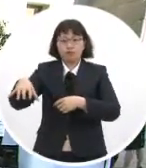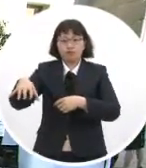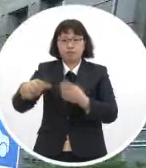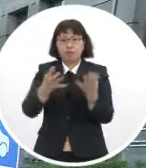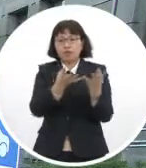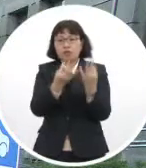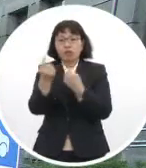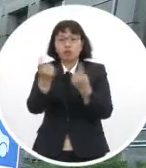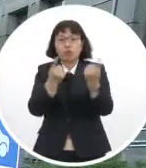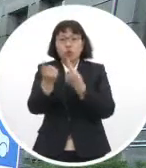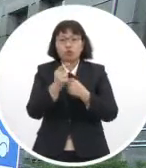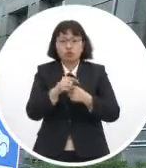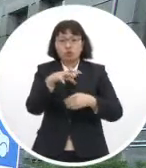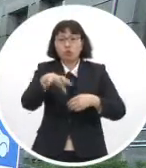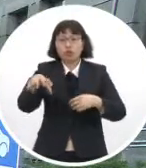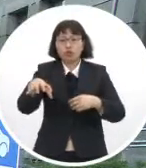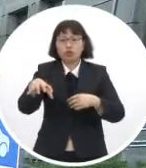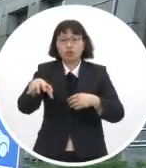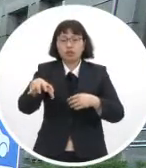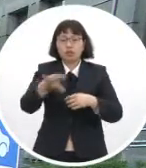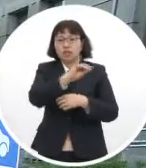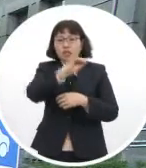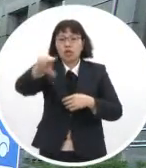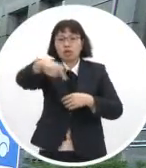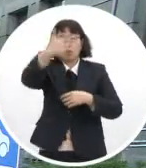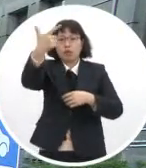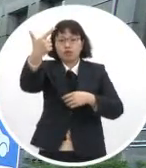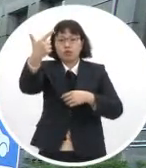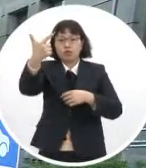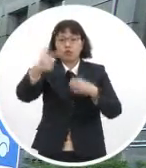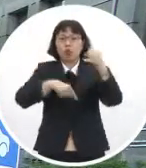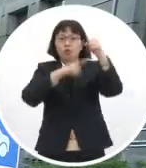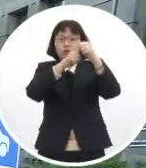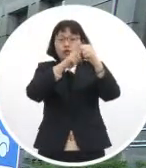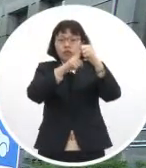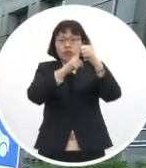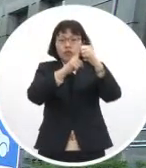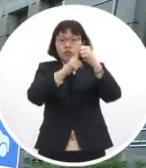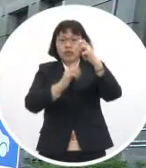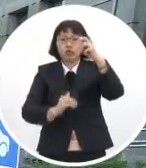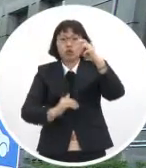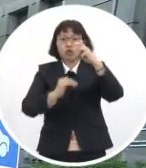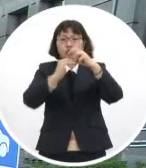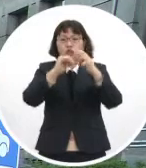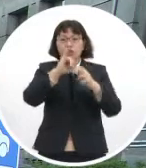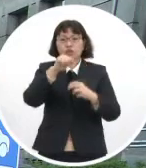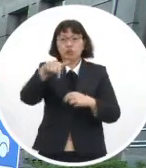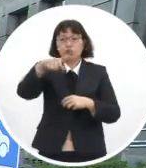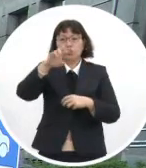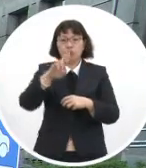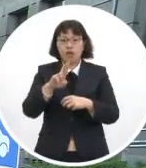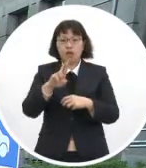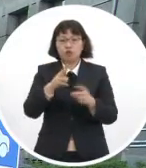に1600基を目標として充電インフラの整備を進めているよ。